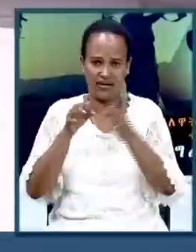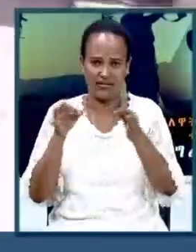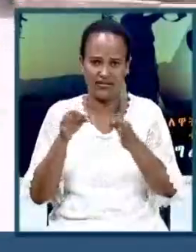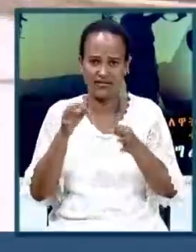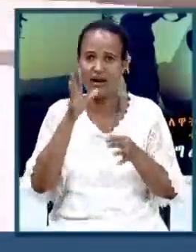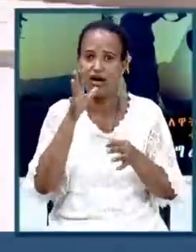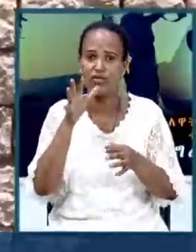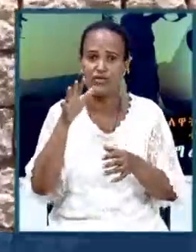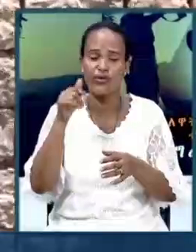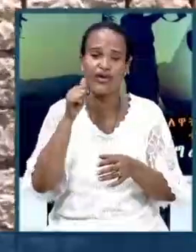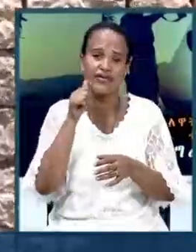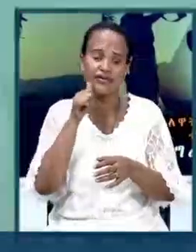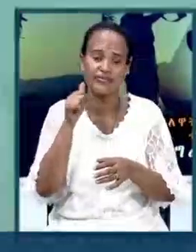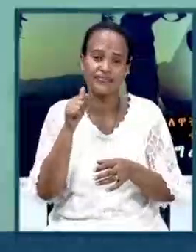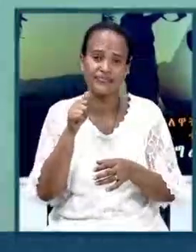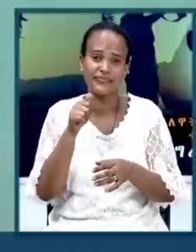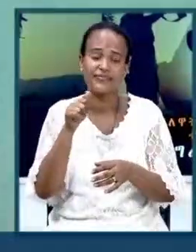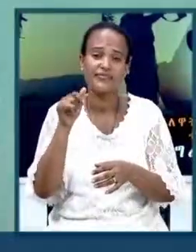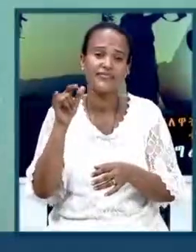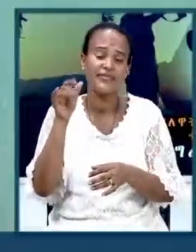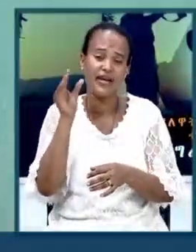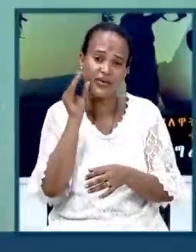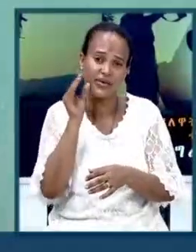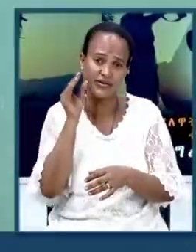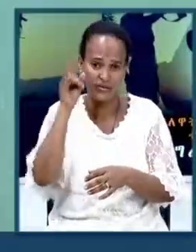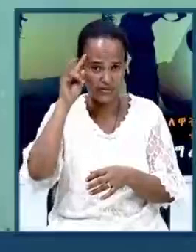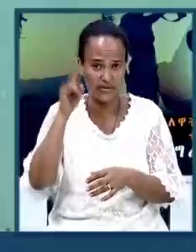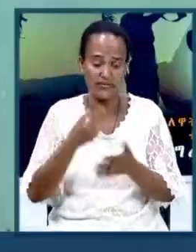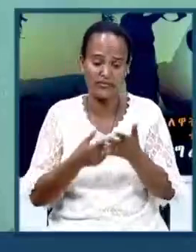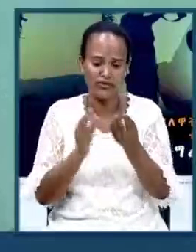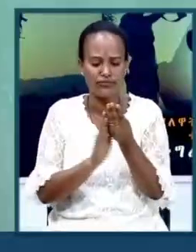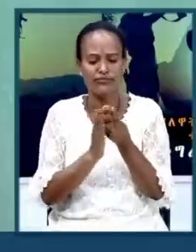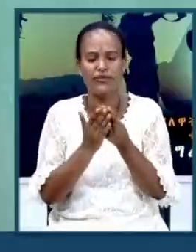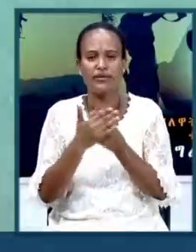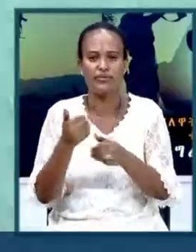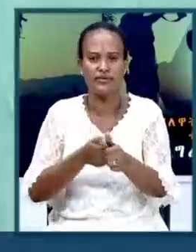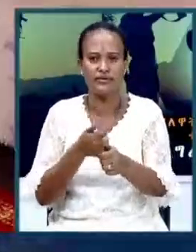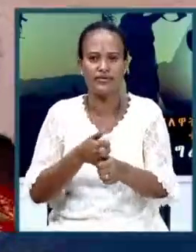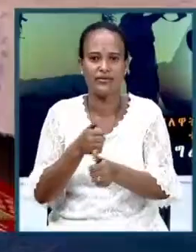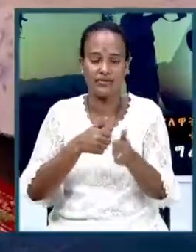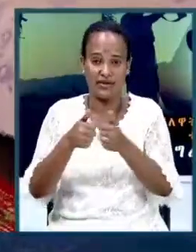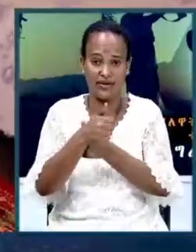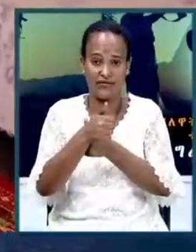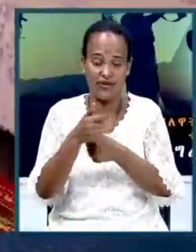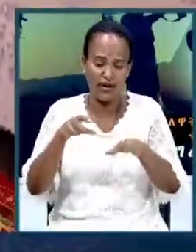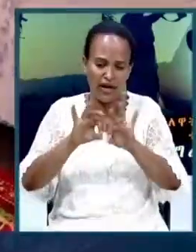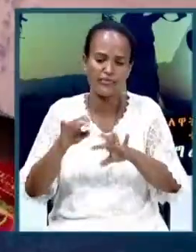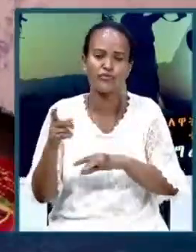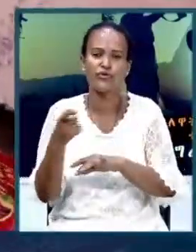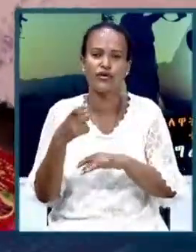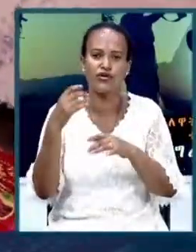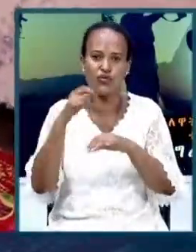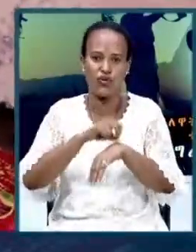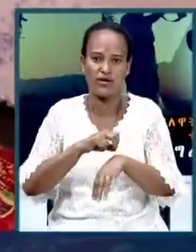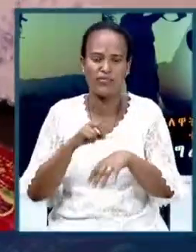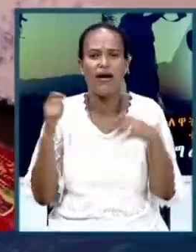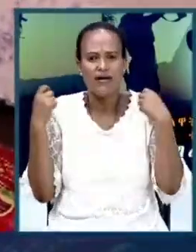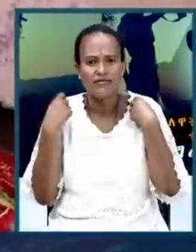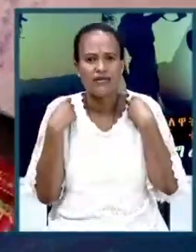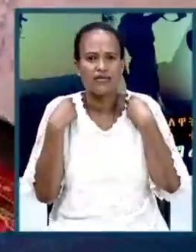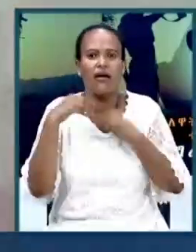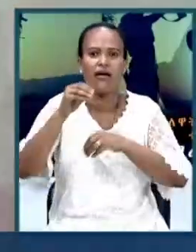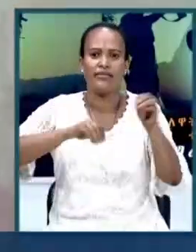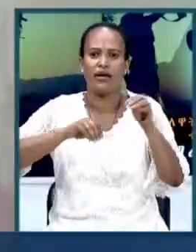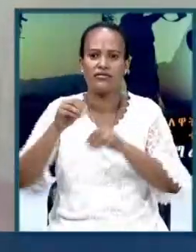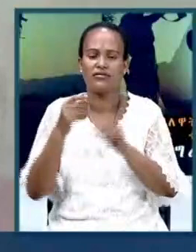ኣዶ ሰገን ኤደን ወይዘሮ ሄዋን ዘውገ ብዙሕ ግዜ ኣብ ምሕብሓብን ክትትልን ከም ትሕልፎን ኣድላይ ብዝኾነሉ እዋን ድማ ሓዚላታ ከም